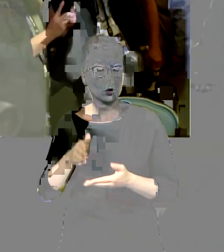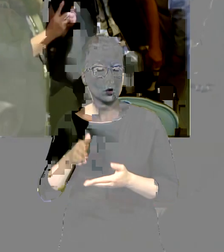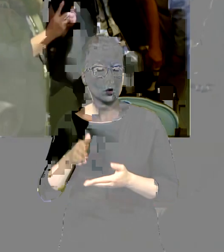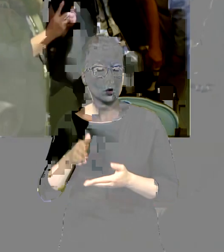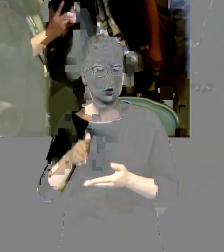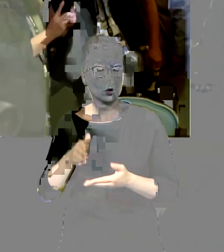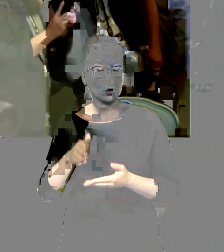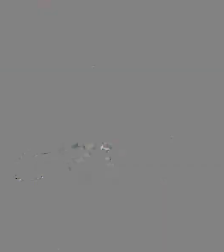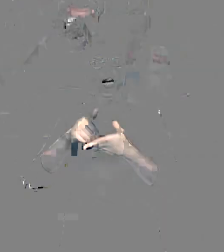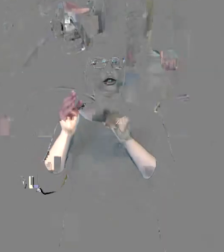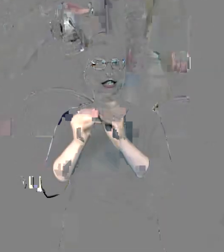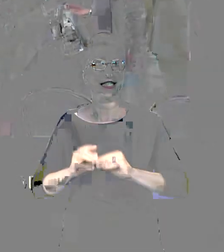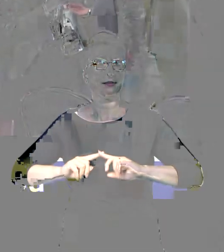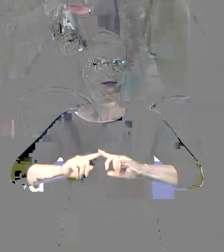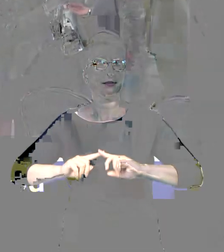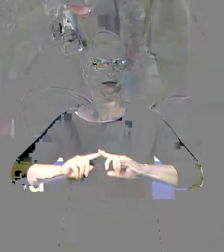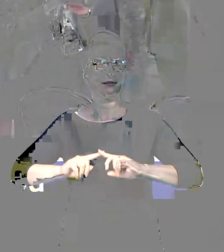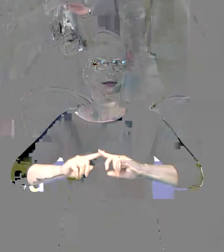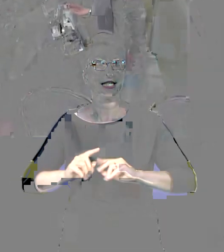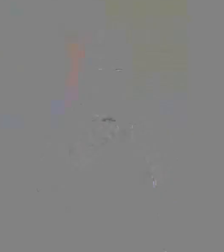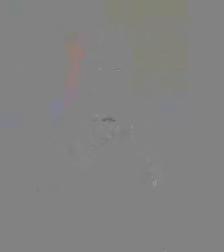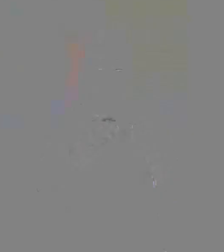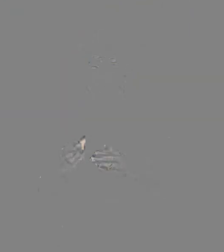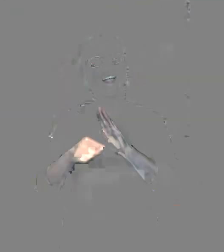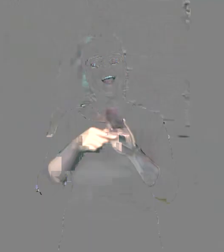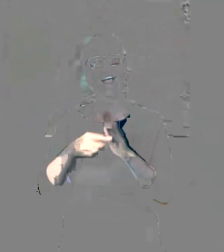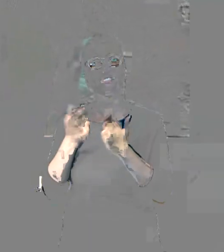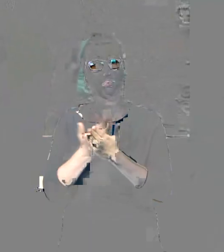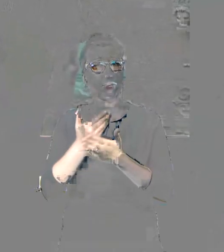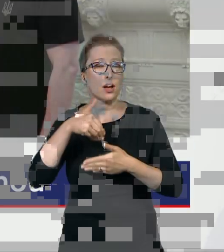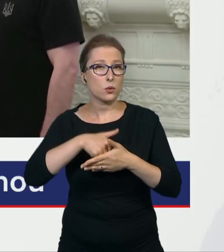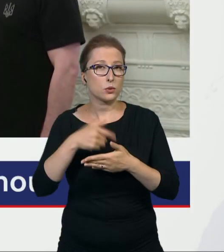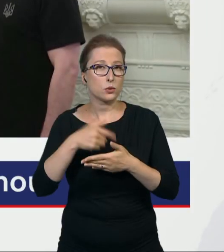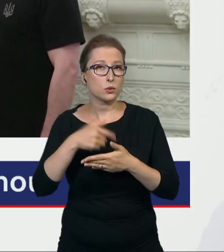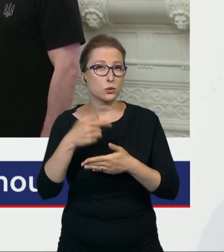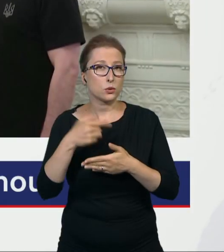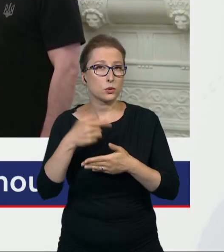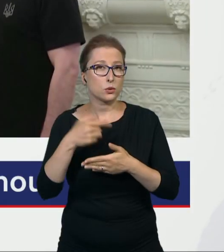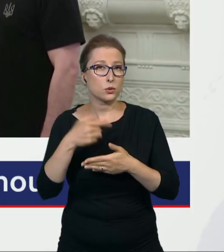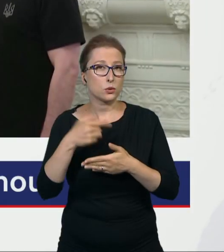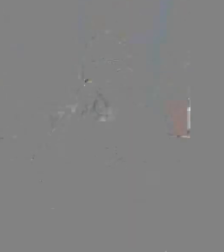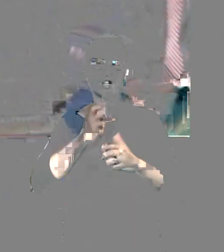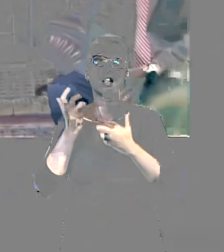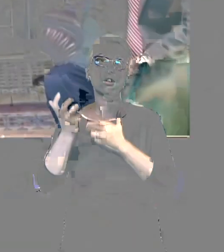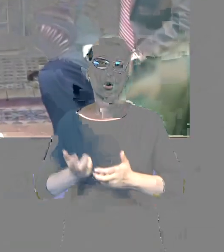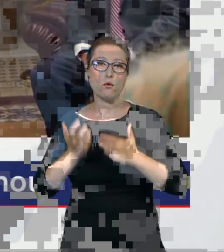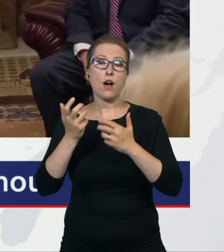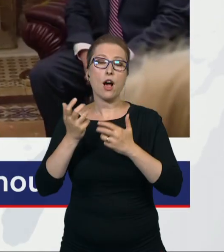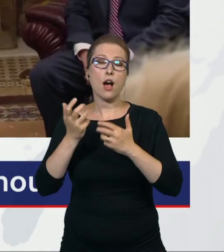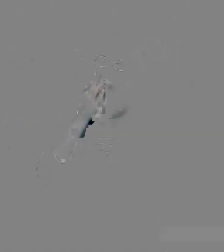systémy na nenaplněných očekávání Ukrajina doufala že